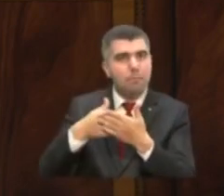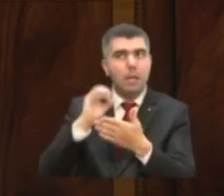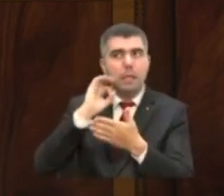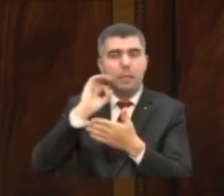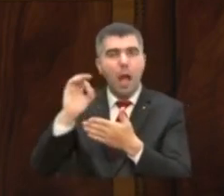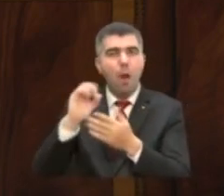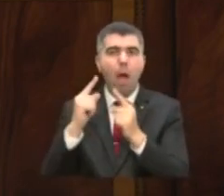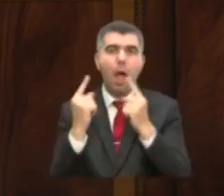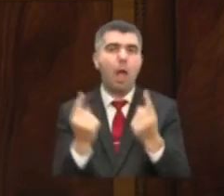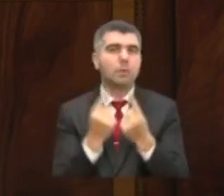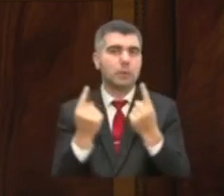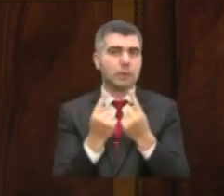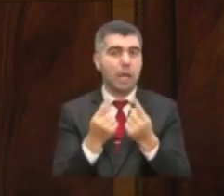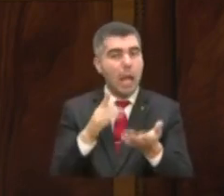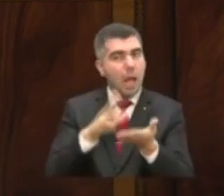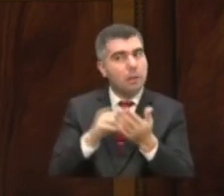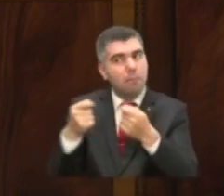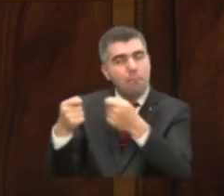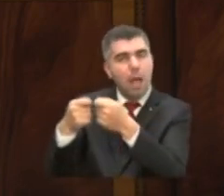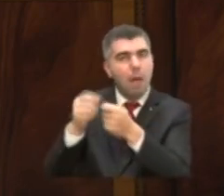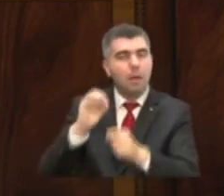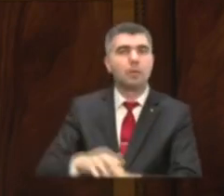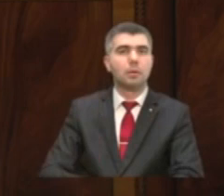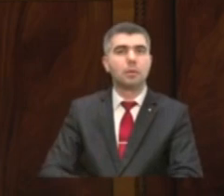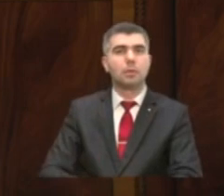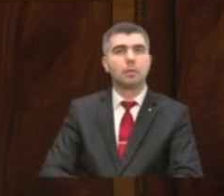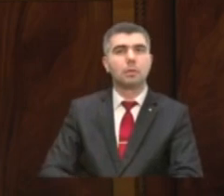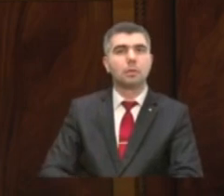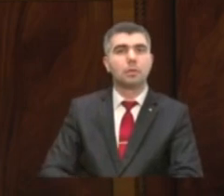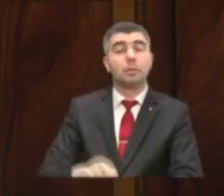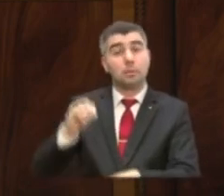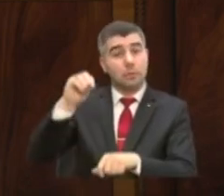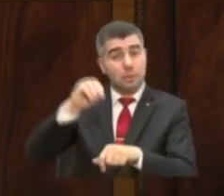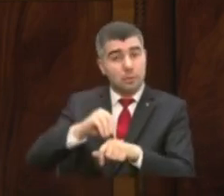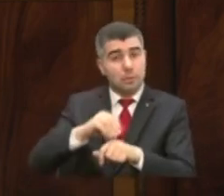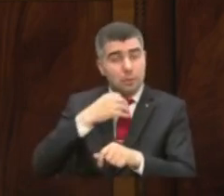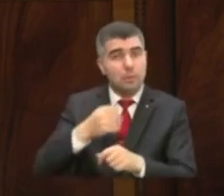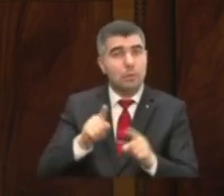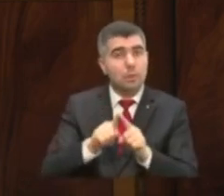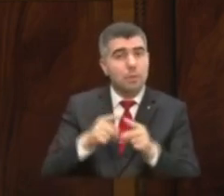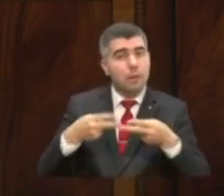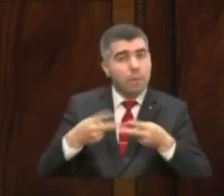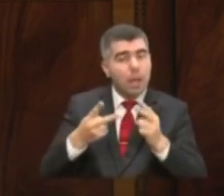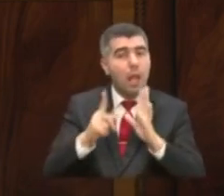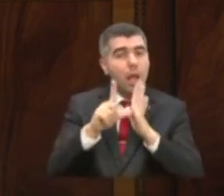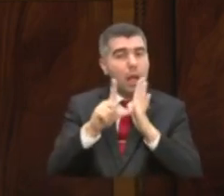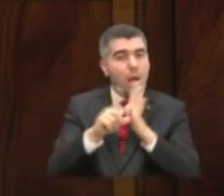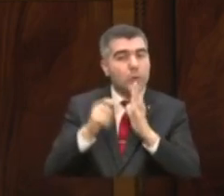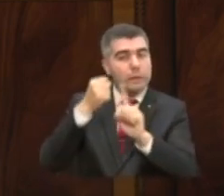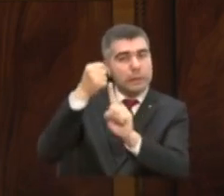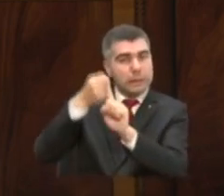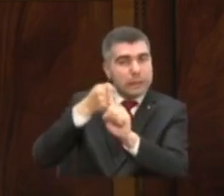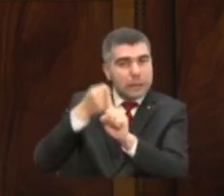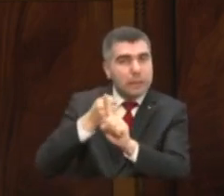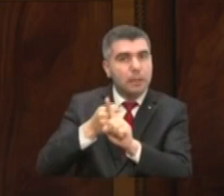المغاربة. كما قامت إذن، كان هناك أيضا الشروع في تحديث الإطار التشريعي والتنظيمي المتعلق